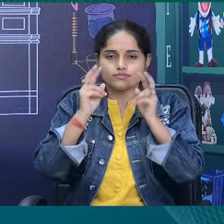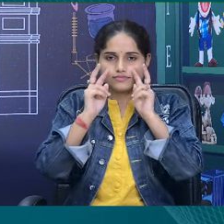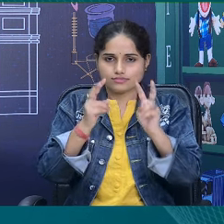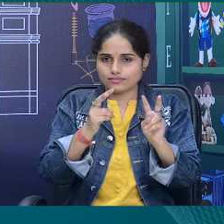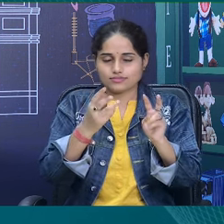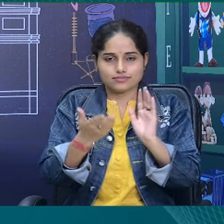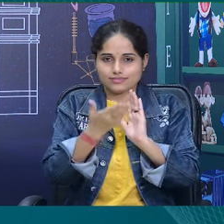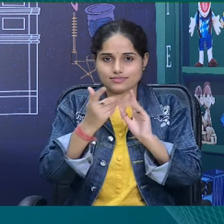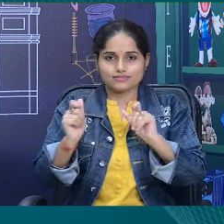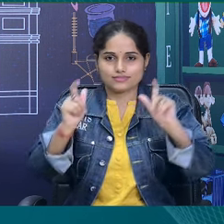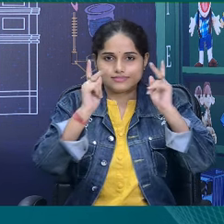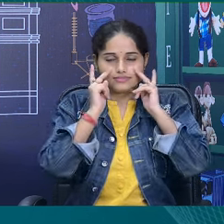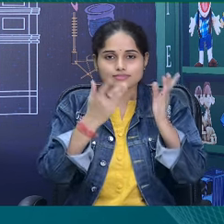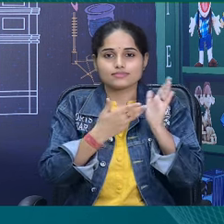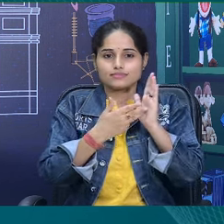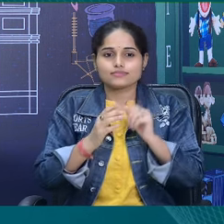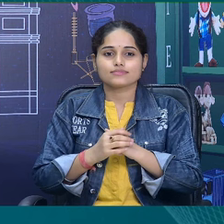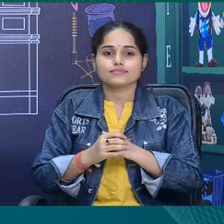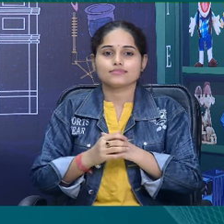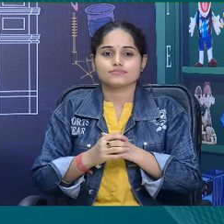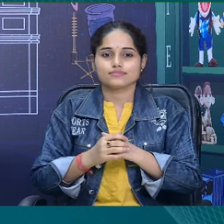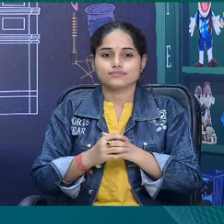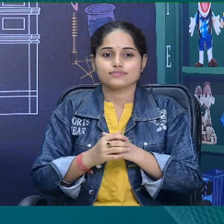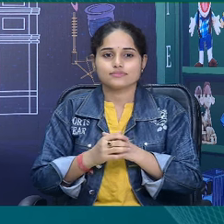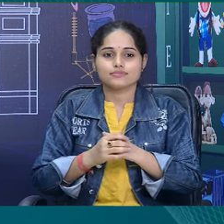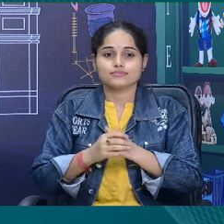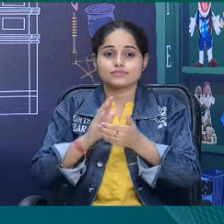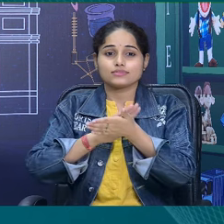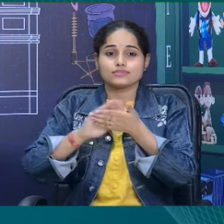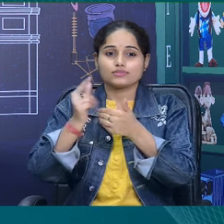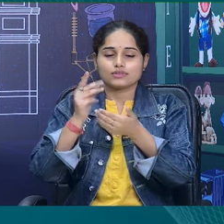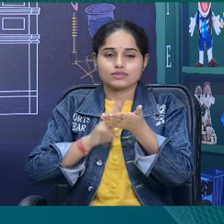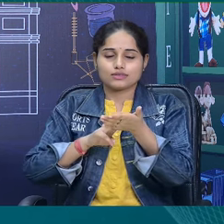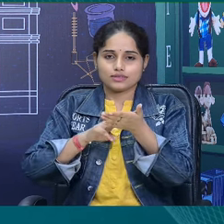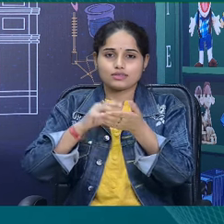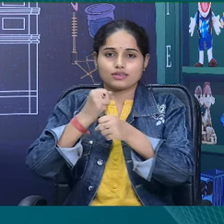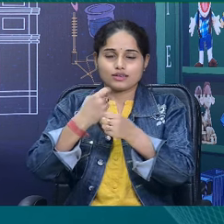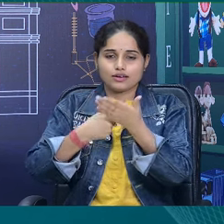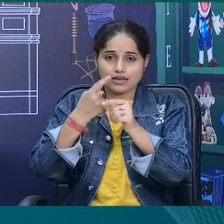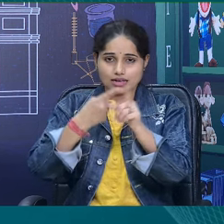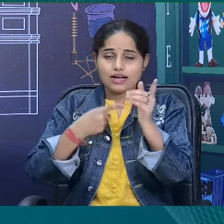होमवर्क आपके लिए मैम ने तैयार किया है एट व्हाट टाइम हंग्री बंगाल पेंटिंग वास